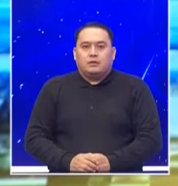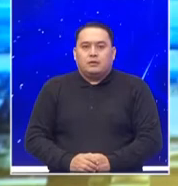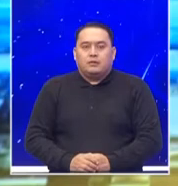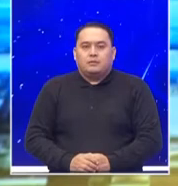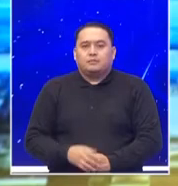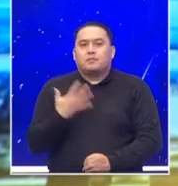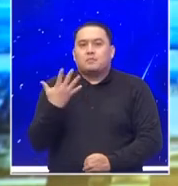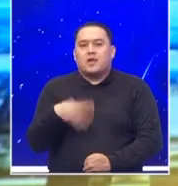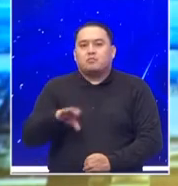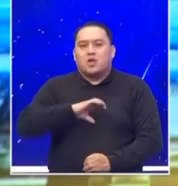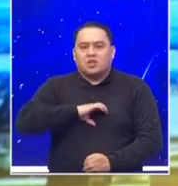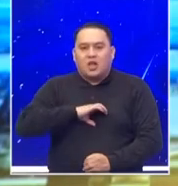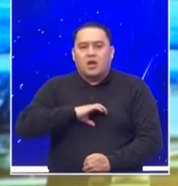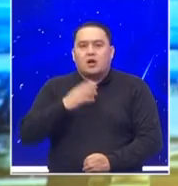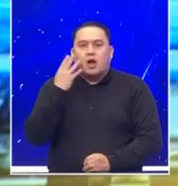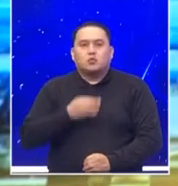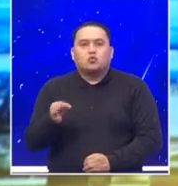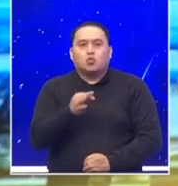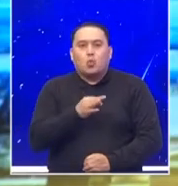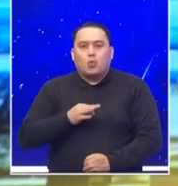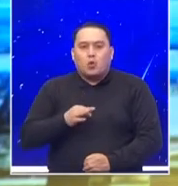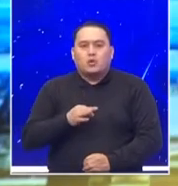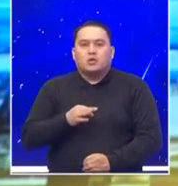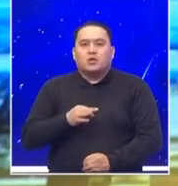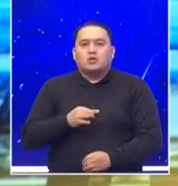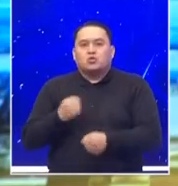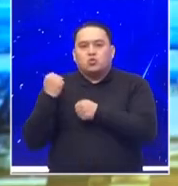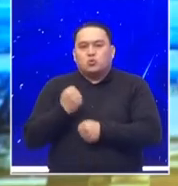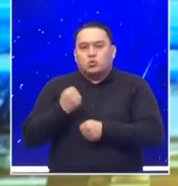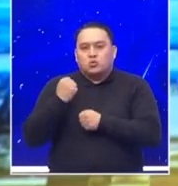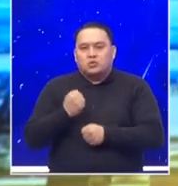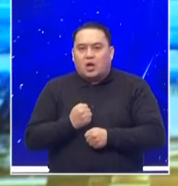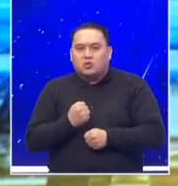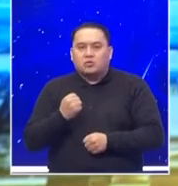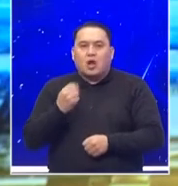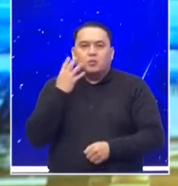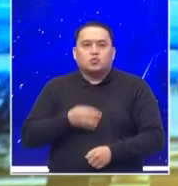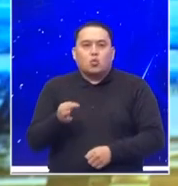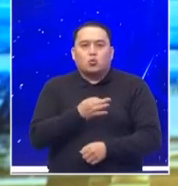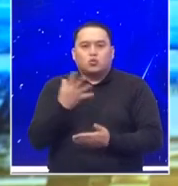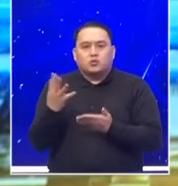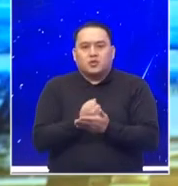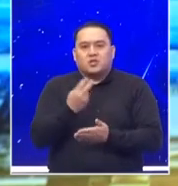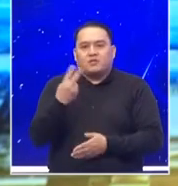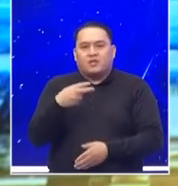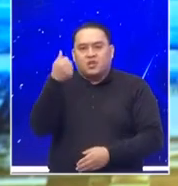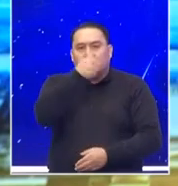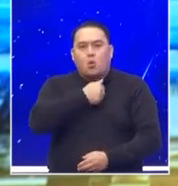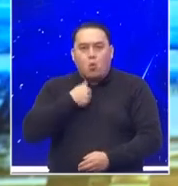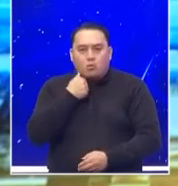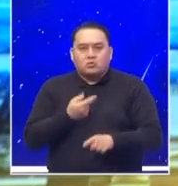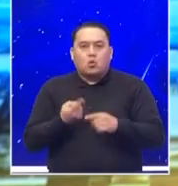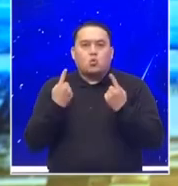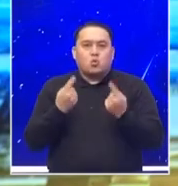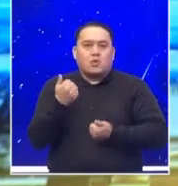пять медалей в копилку алматинской области людоед из узкого края успешно завершили 2020 год на